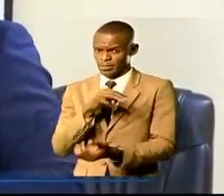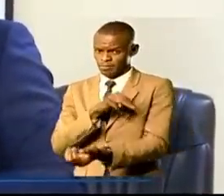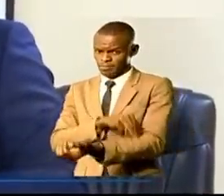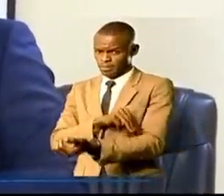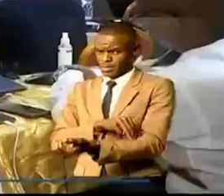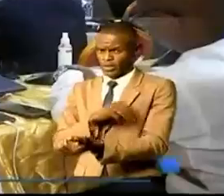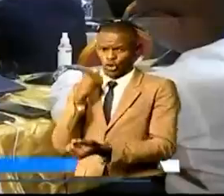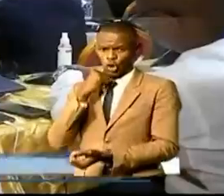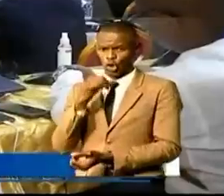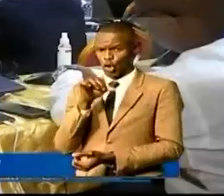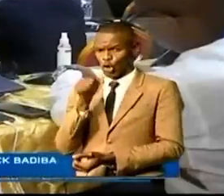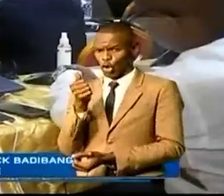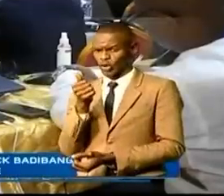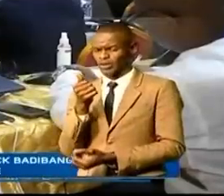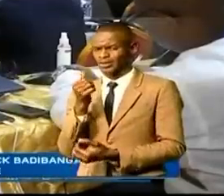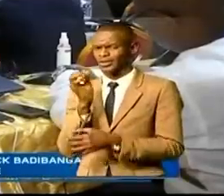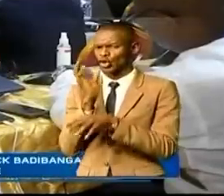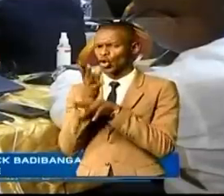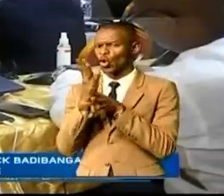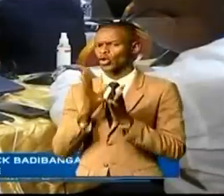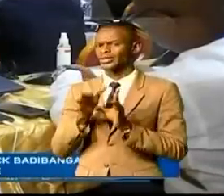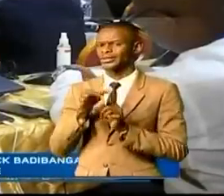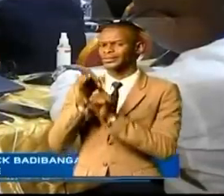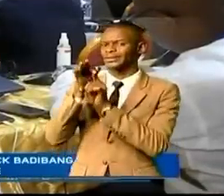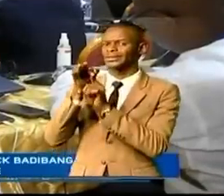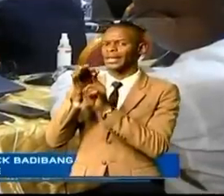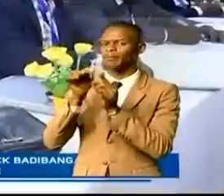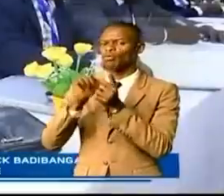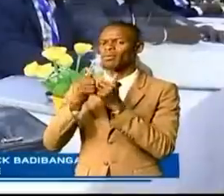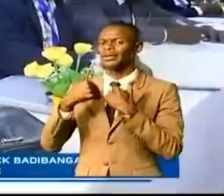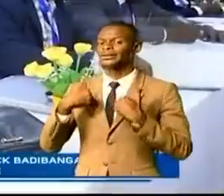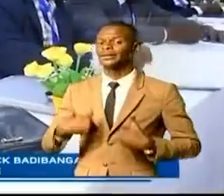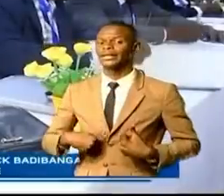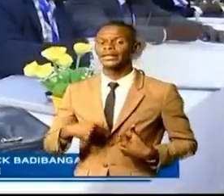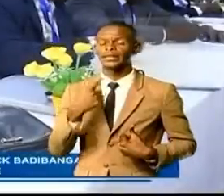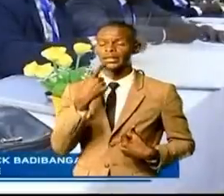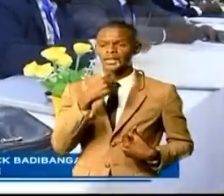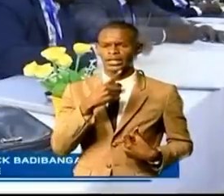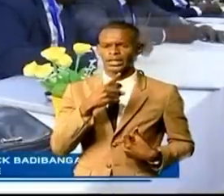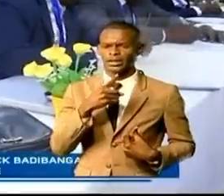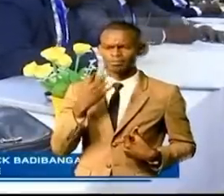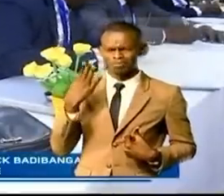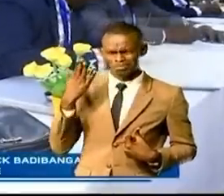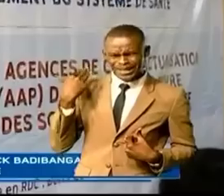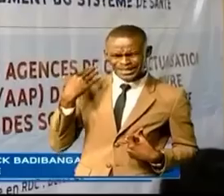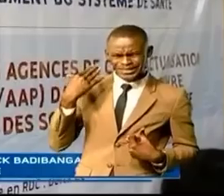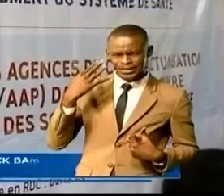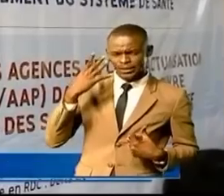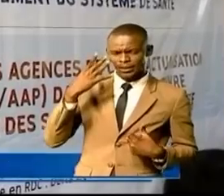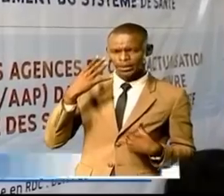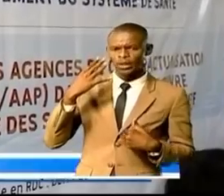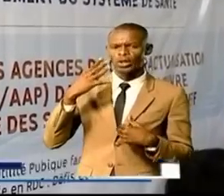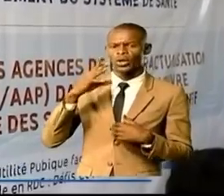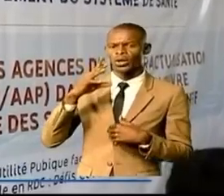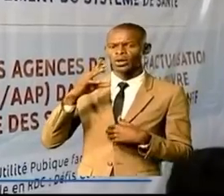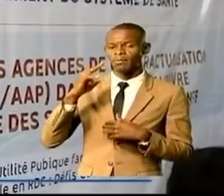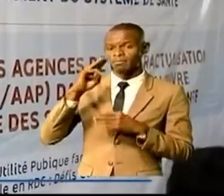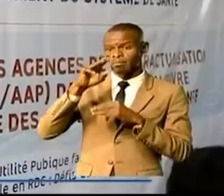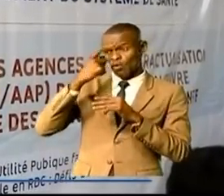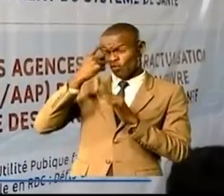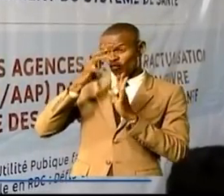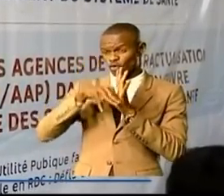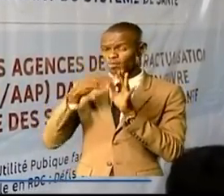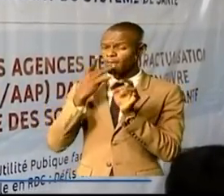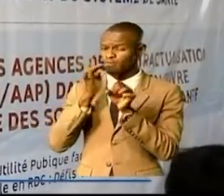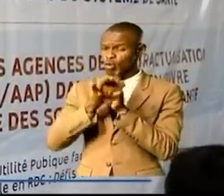en santé, appelle le gouvernement à tenir ses promesses pour une mise en œuvre de ce programme qui rime avec la vision du chef